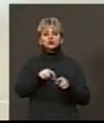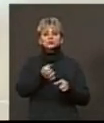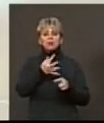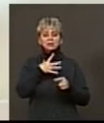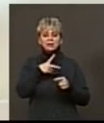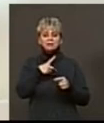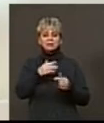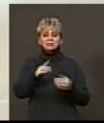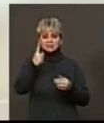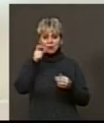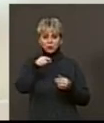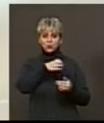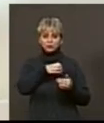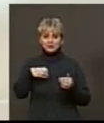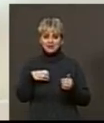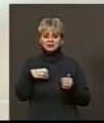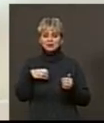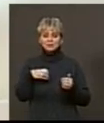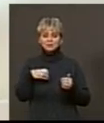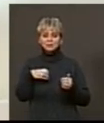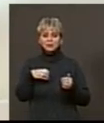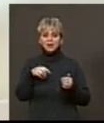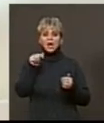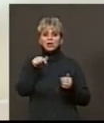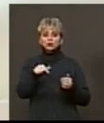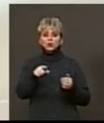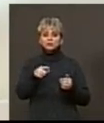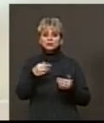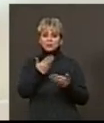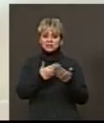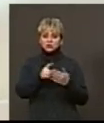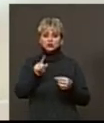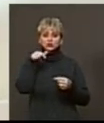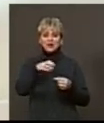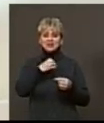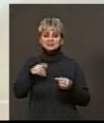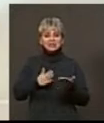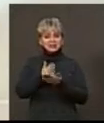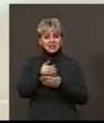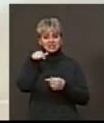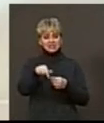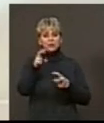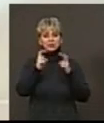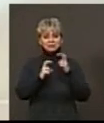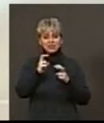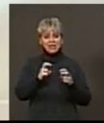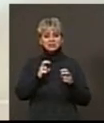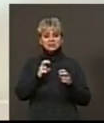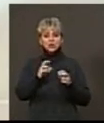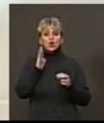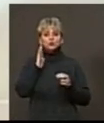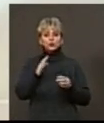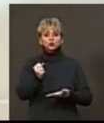понравилось послание губернатора, тот посыл, что экспортно-ориентированные предприятия